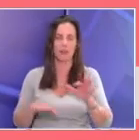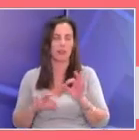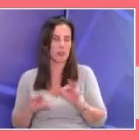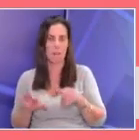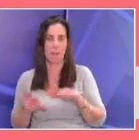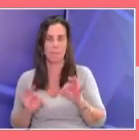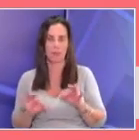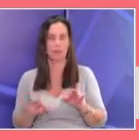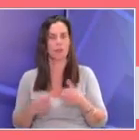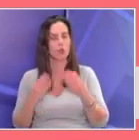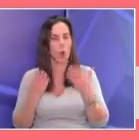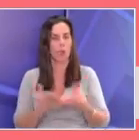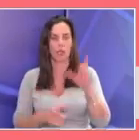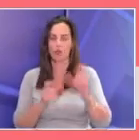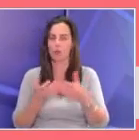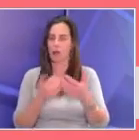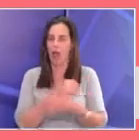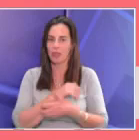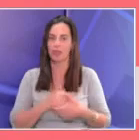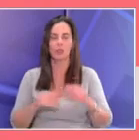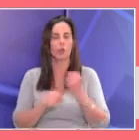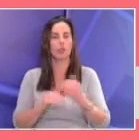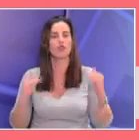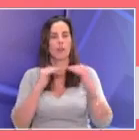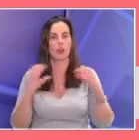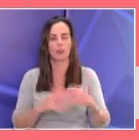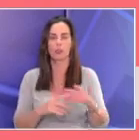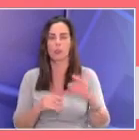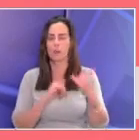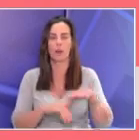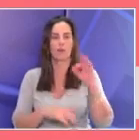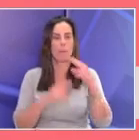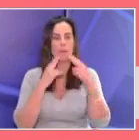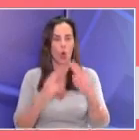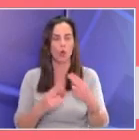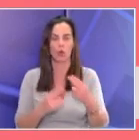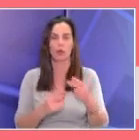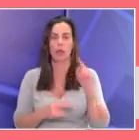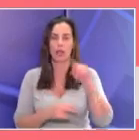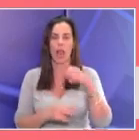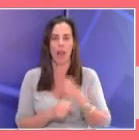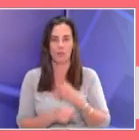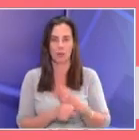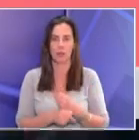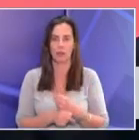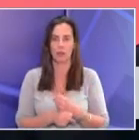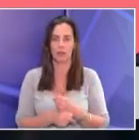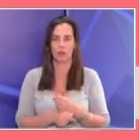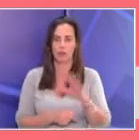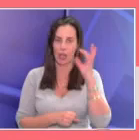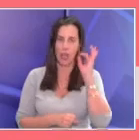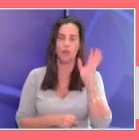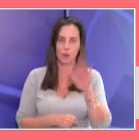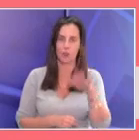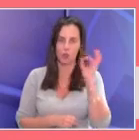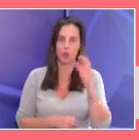באמת זה משרת את האוכלוסיות המוחלשות, זה יוצר שוויון חברתי, זה יוצר פתרונות לבעיות הגעה לתעסוקה. אגב, של נשים,